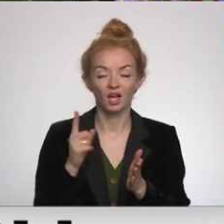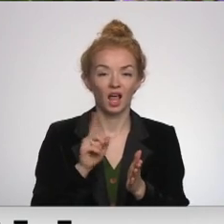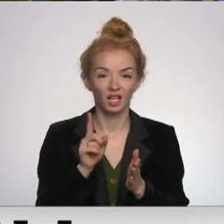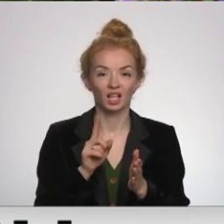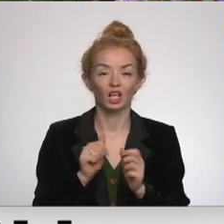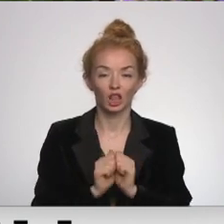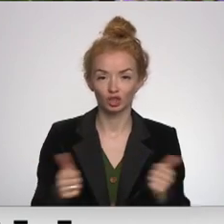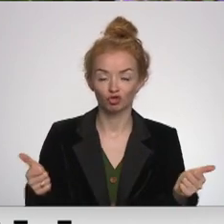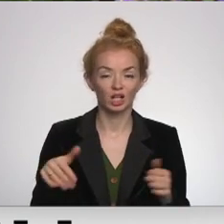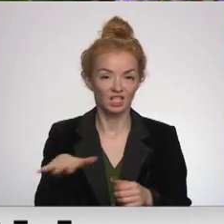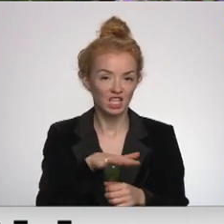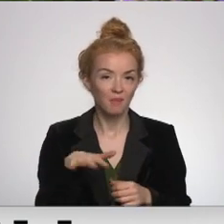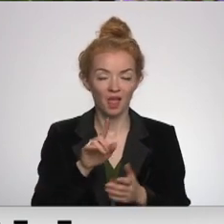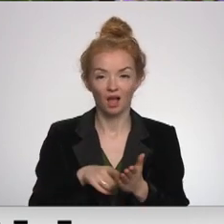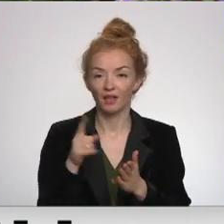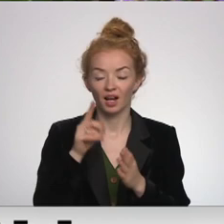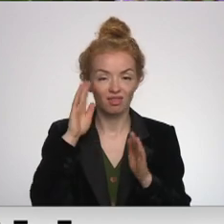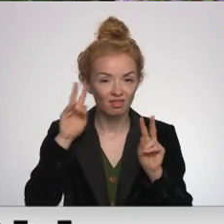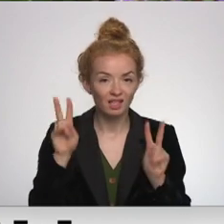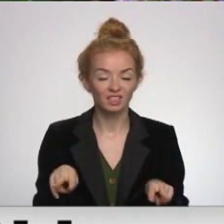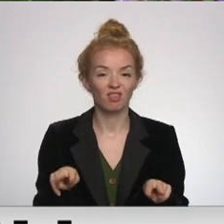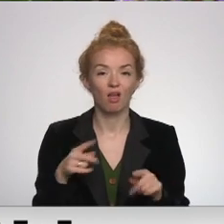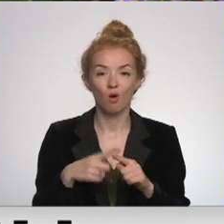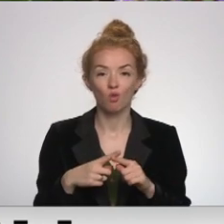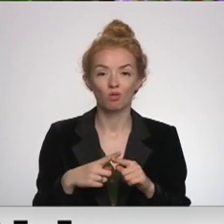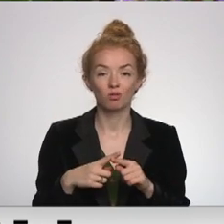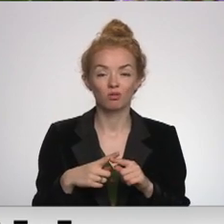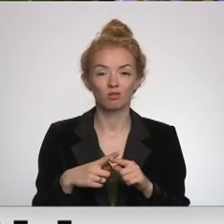izšķirtas ģimenes, un atkal ir neziņa, un visas tās